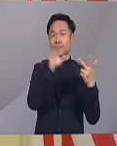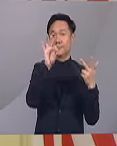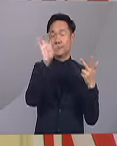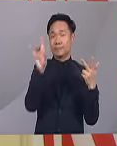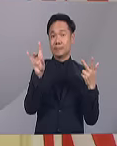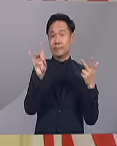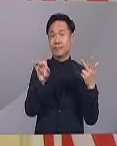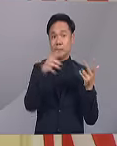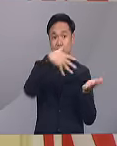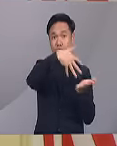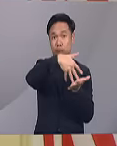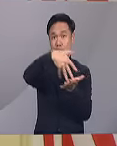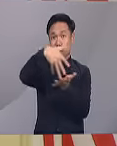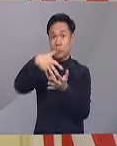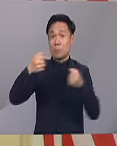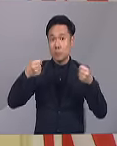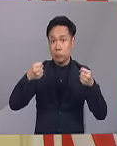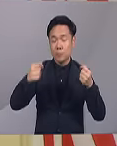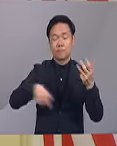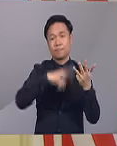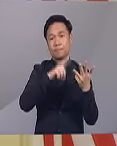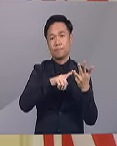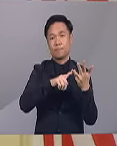943 penjaja dan